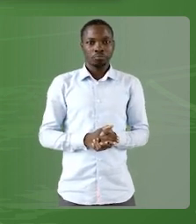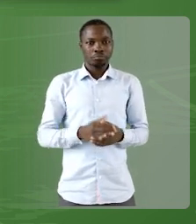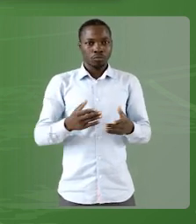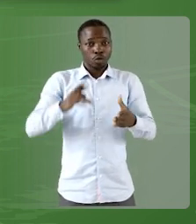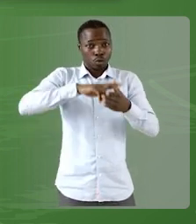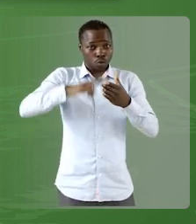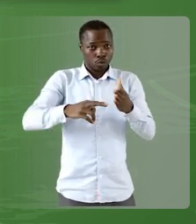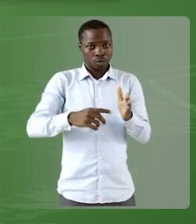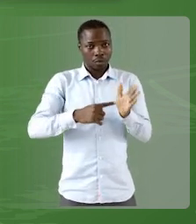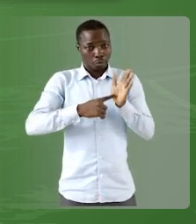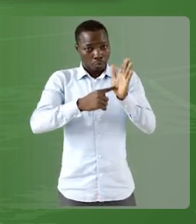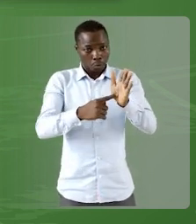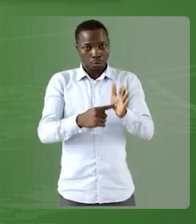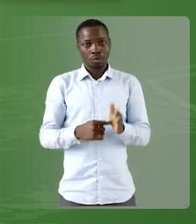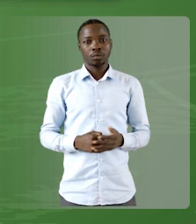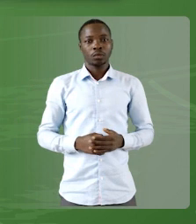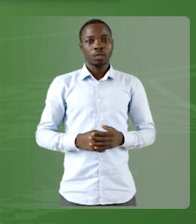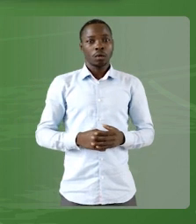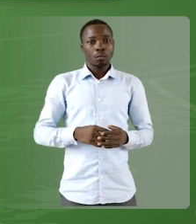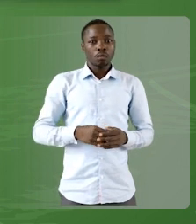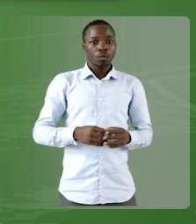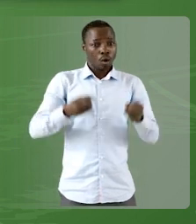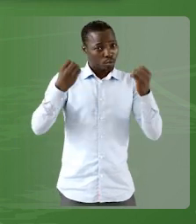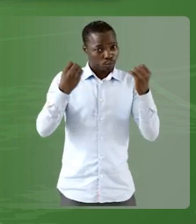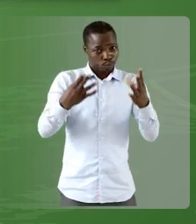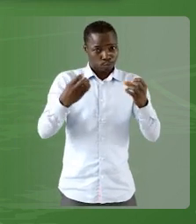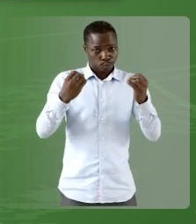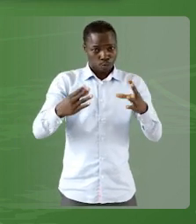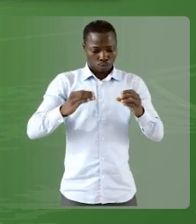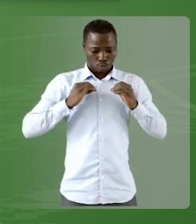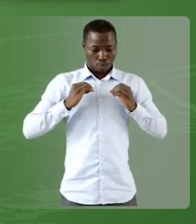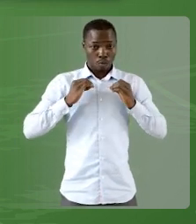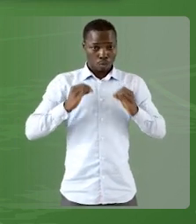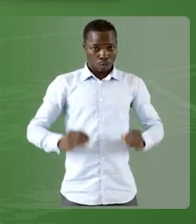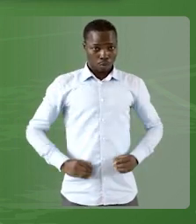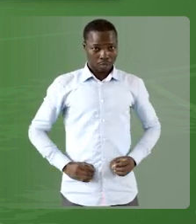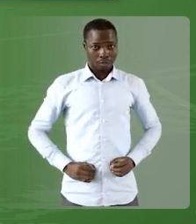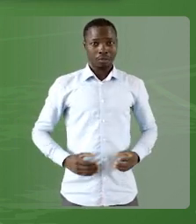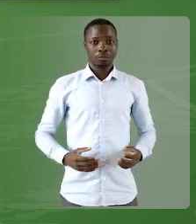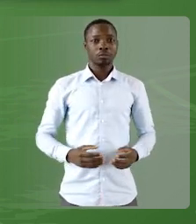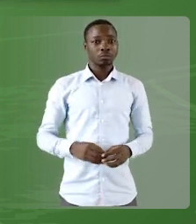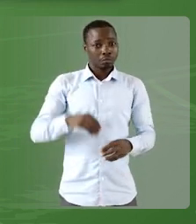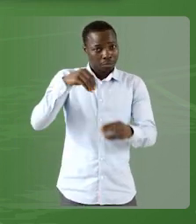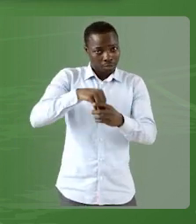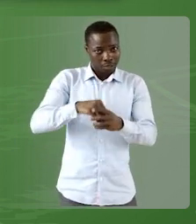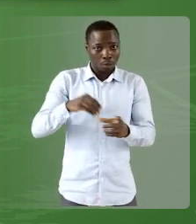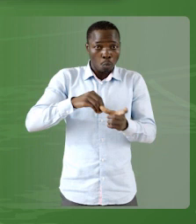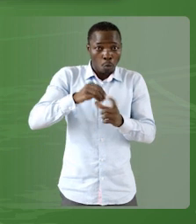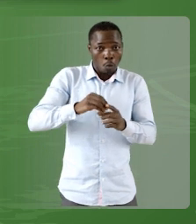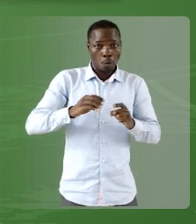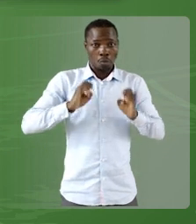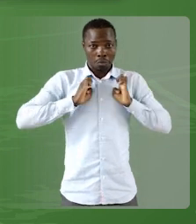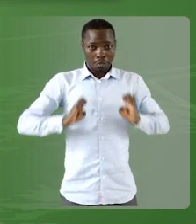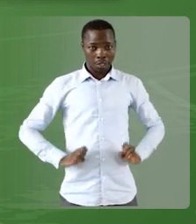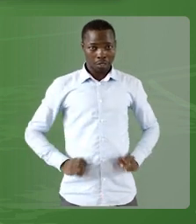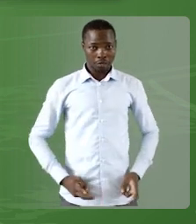montre bien la présence de nombreux organismes vivants ou de nombreux êtres vivants.